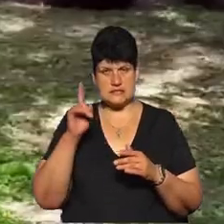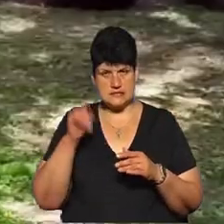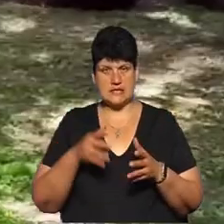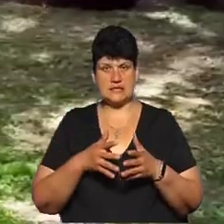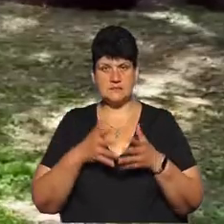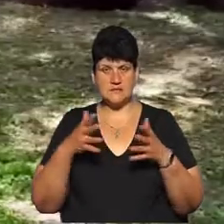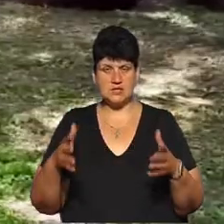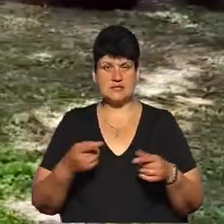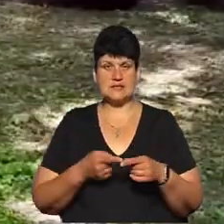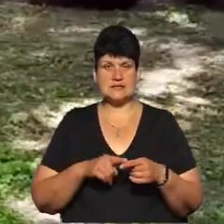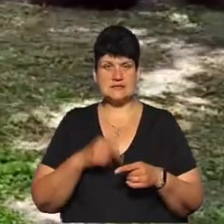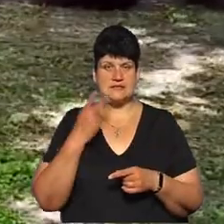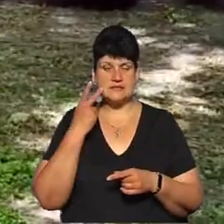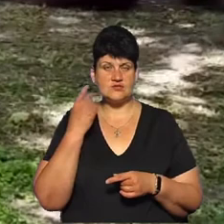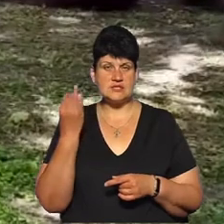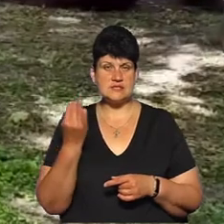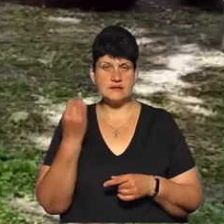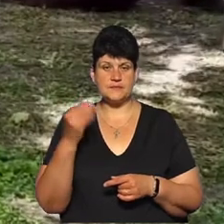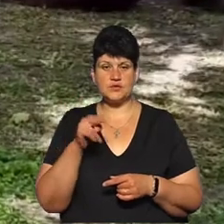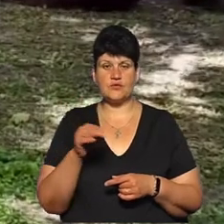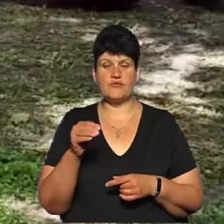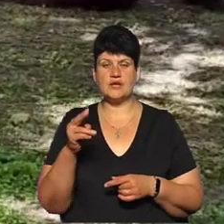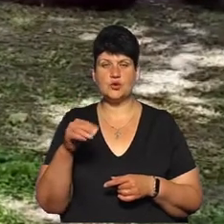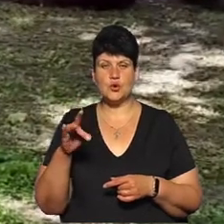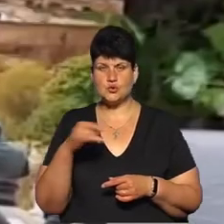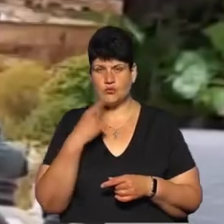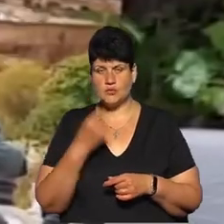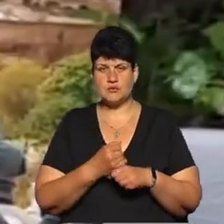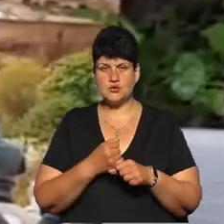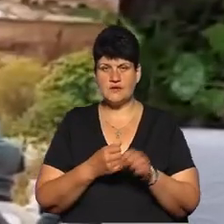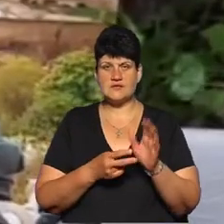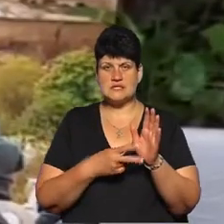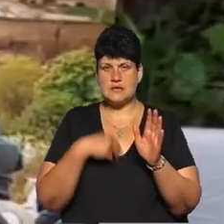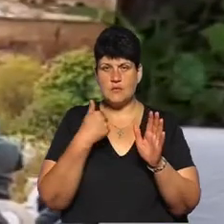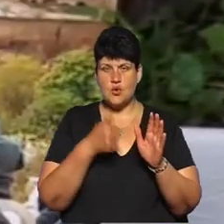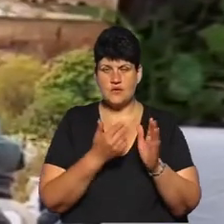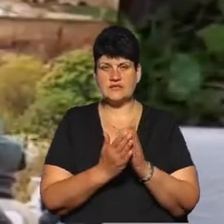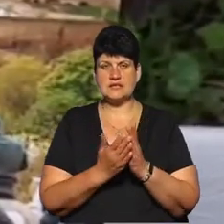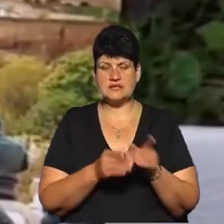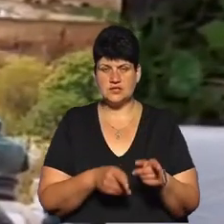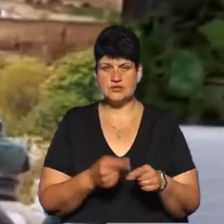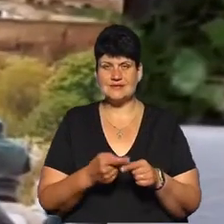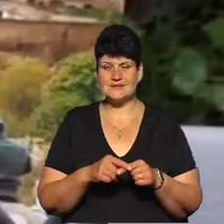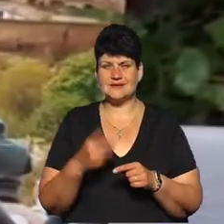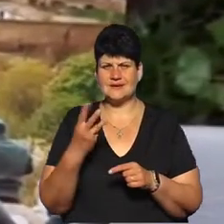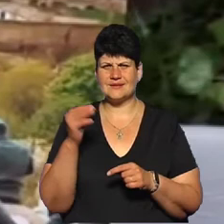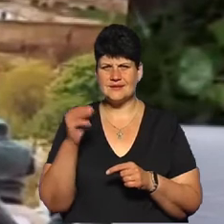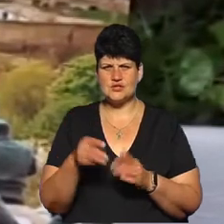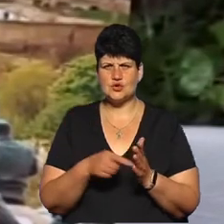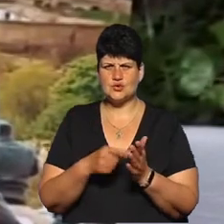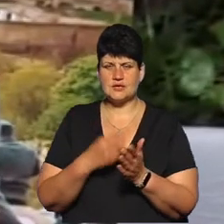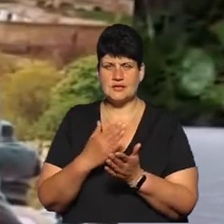цікаво. Петро Федоришин розповів, над книжкою працював 7 років. Видання складається з 3000 сторінок. Перший наклад